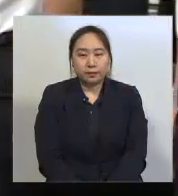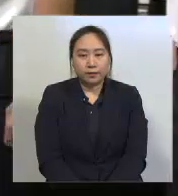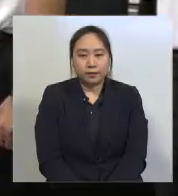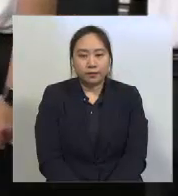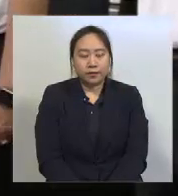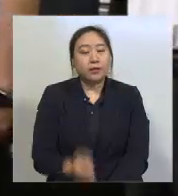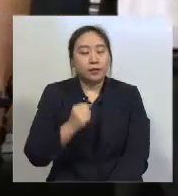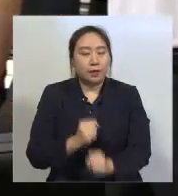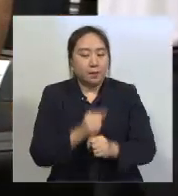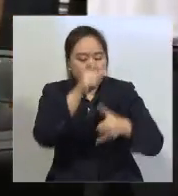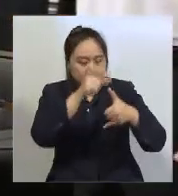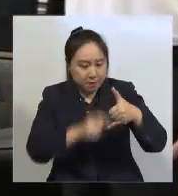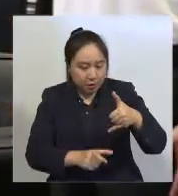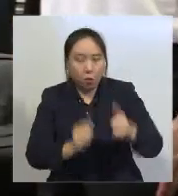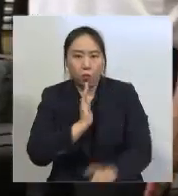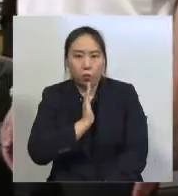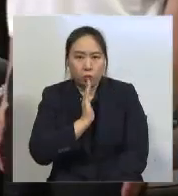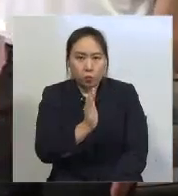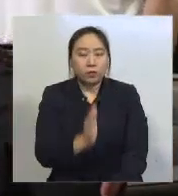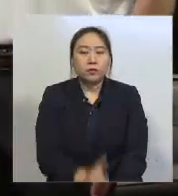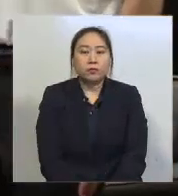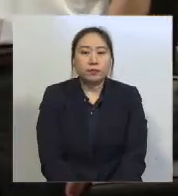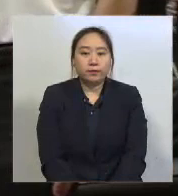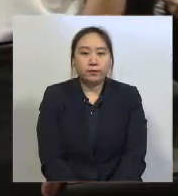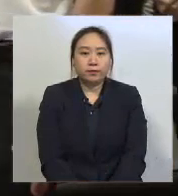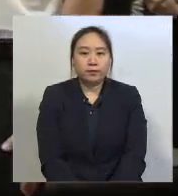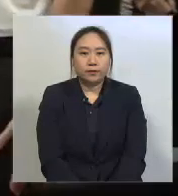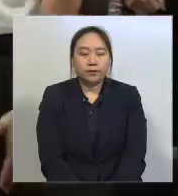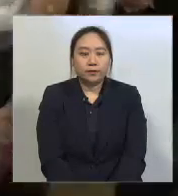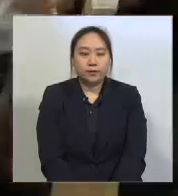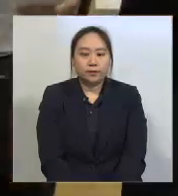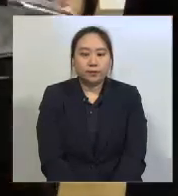จะประพฤติปฏิบัติตนด้วยความซื่อสัตย์สุจริต